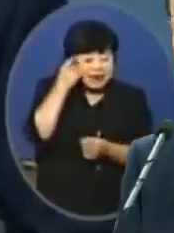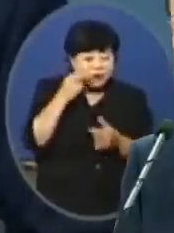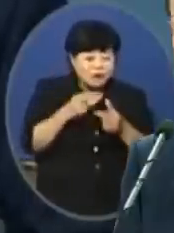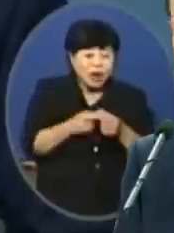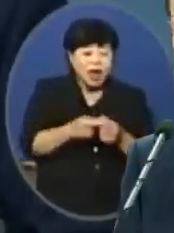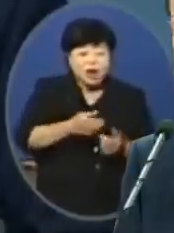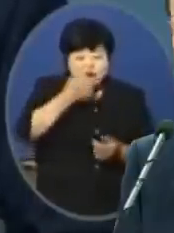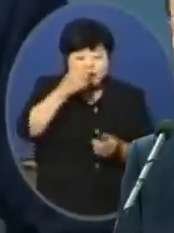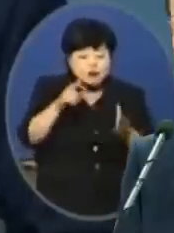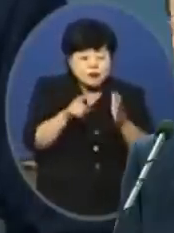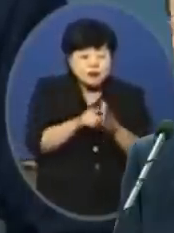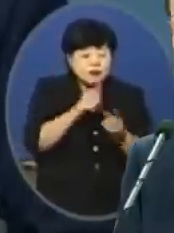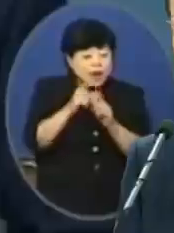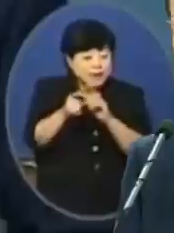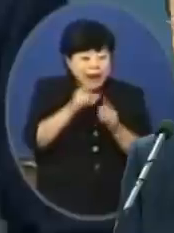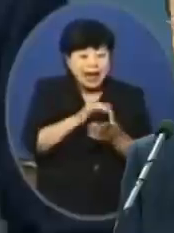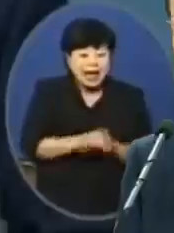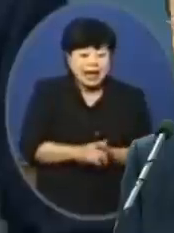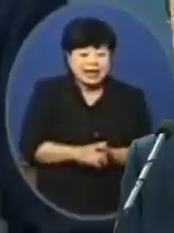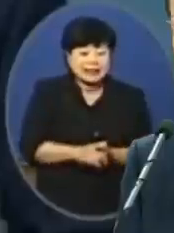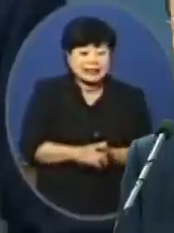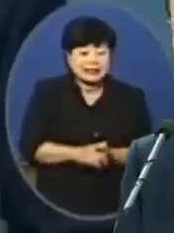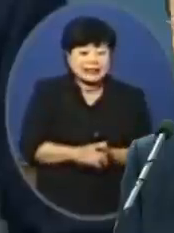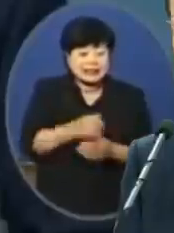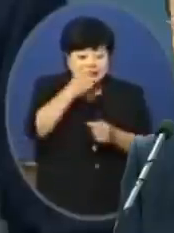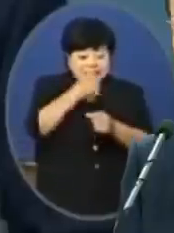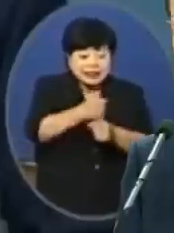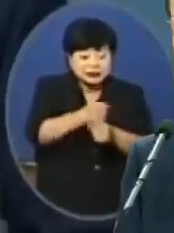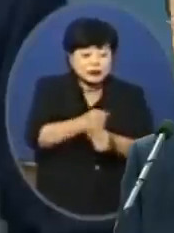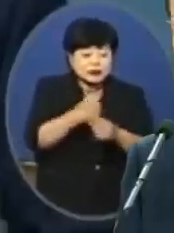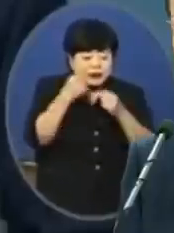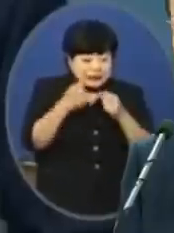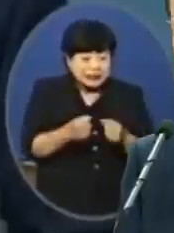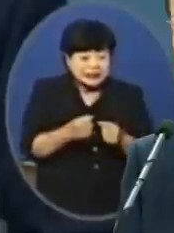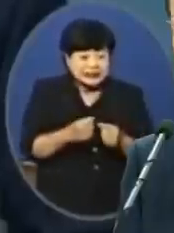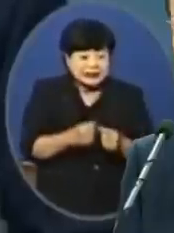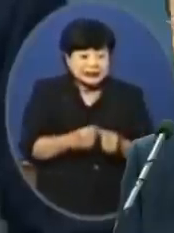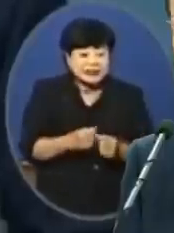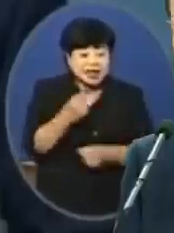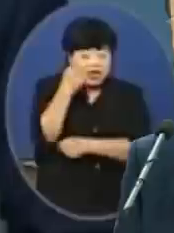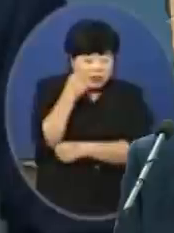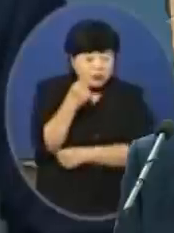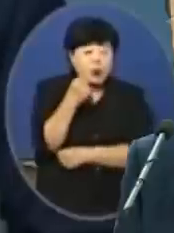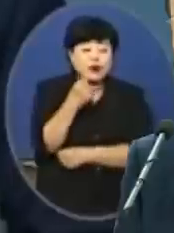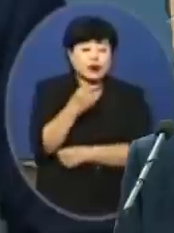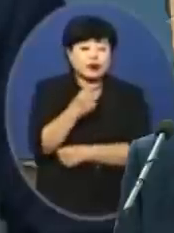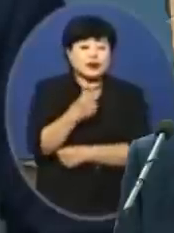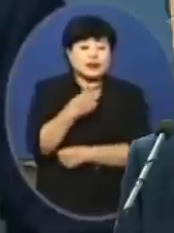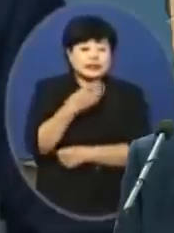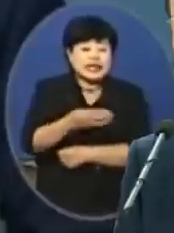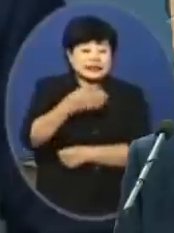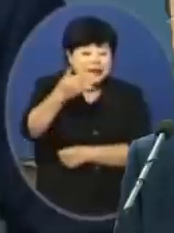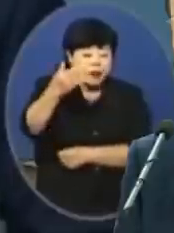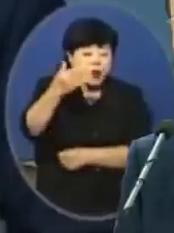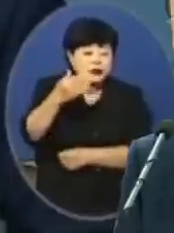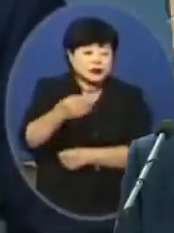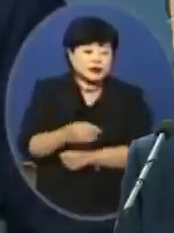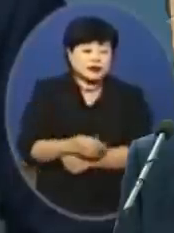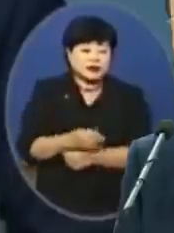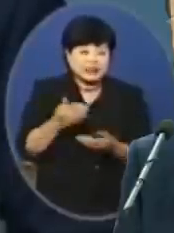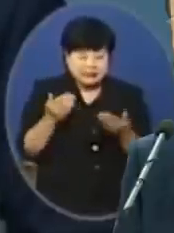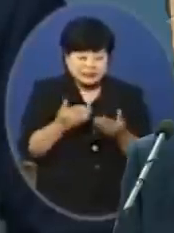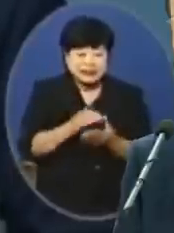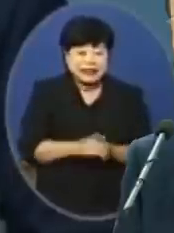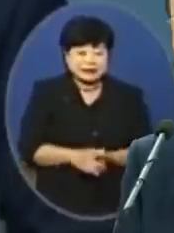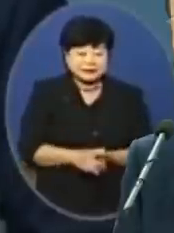꿈, 믿음과 말은 창조적인 인생을 사는데 근본적인 4차원적인 원리가 되는